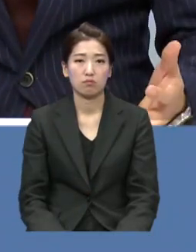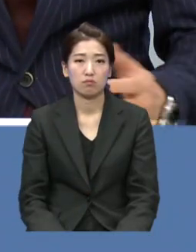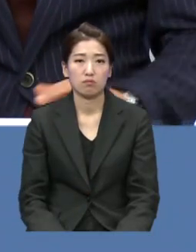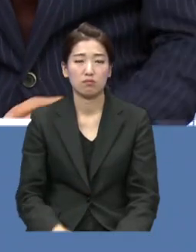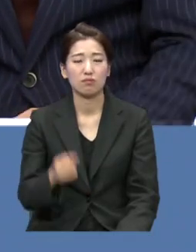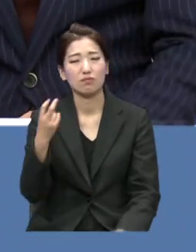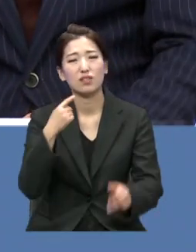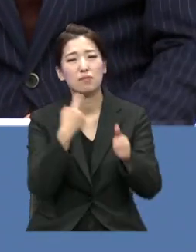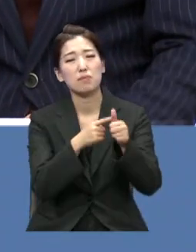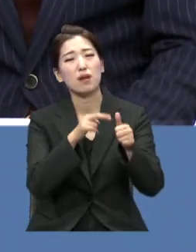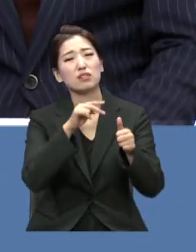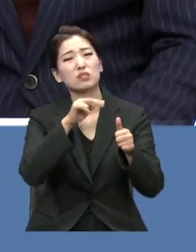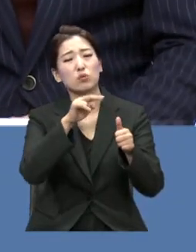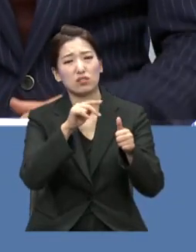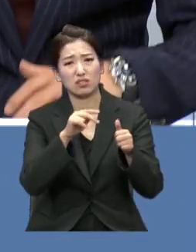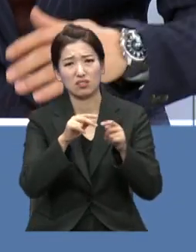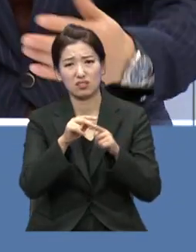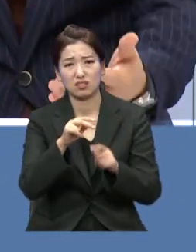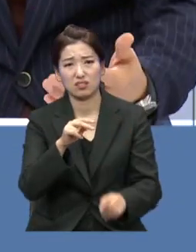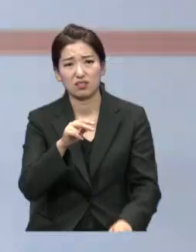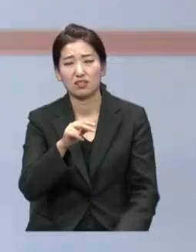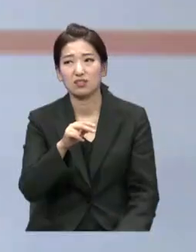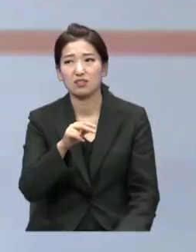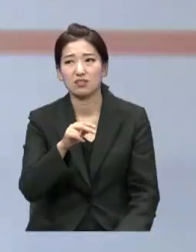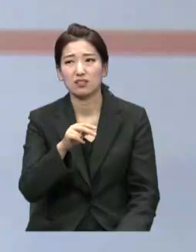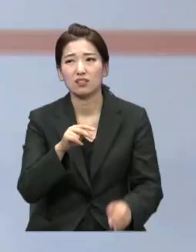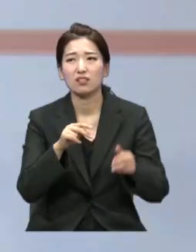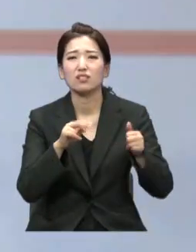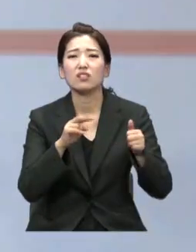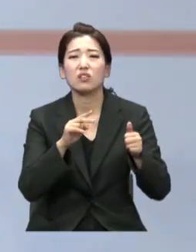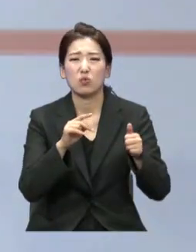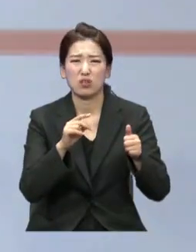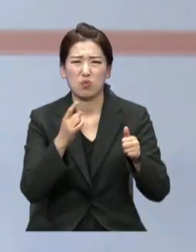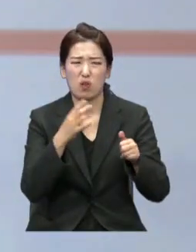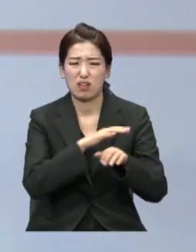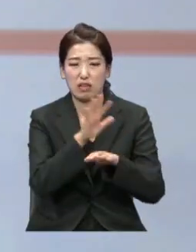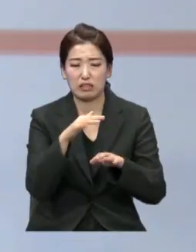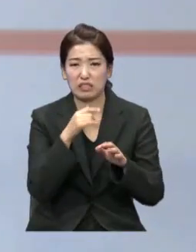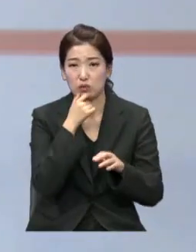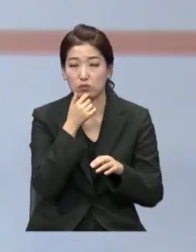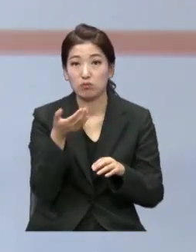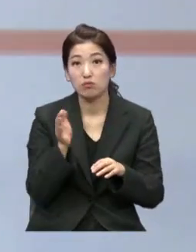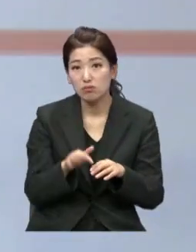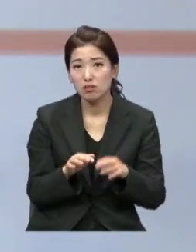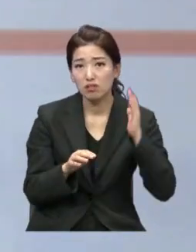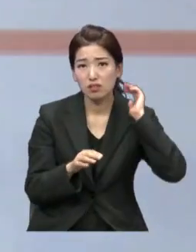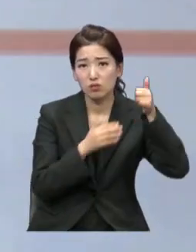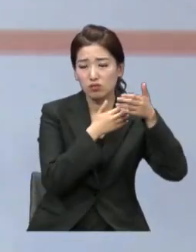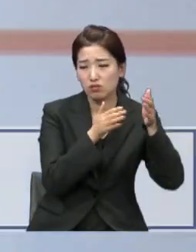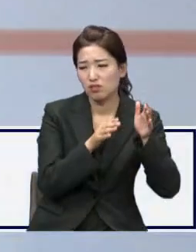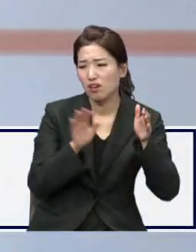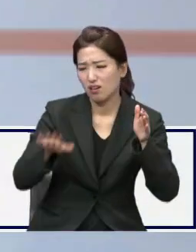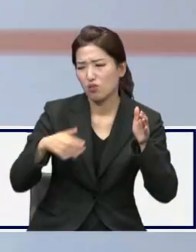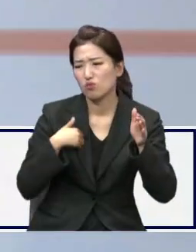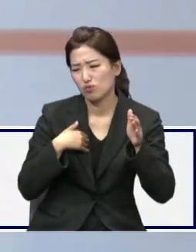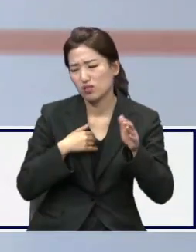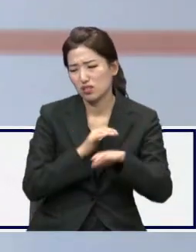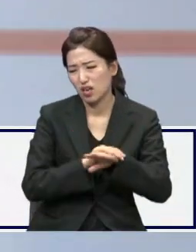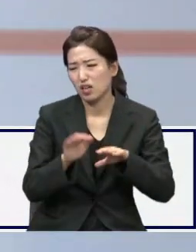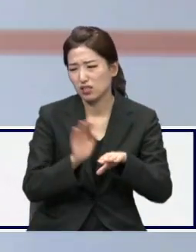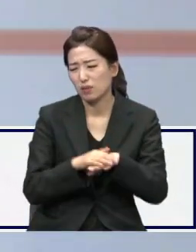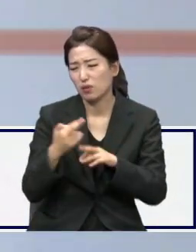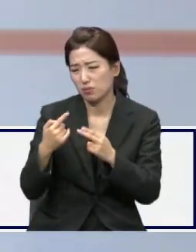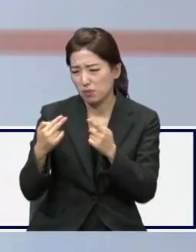싫어하거든요 근데 얼마나 쓴 소리 안 하면 순수를 좀 해 달라고 이렇게 얘기를 할 정도로 당의 역할이 없었는지를 우리가 알 수가